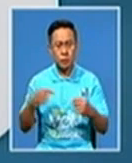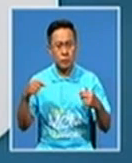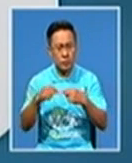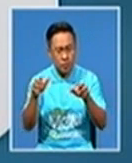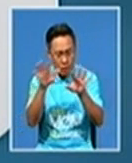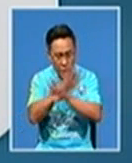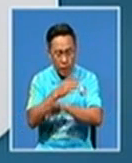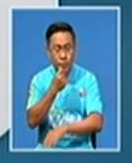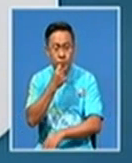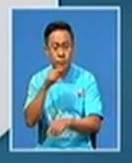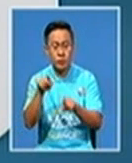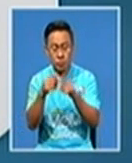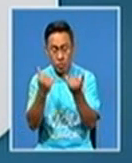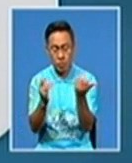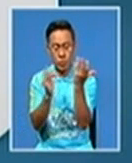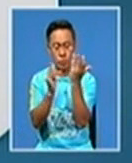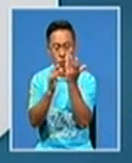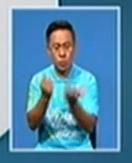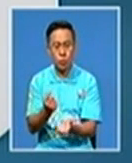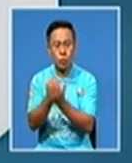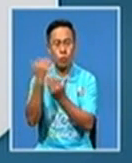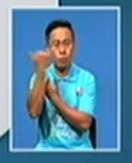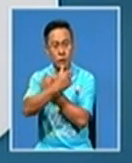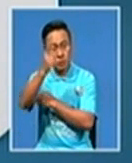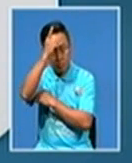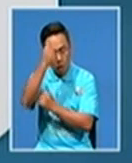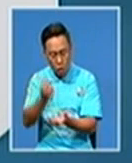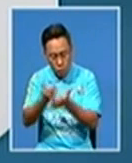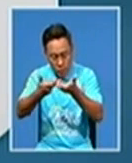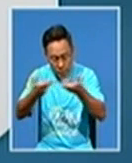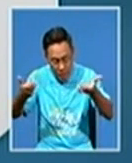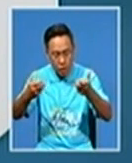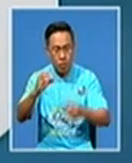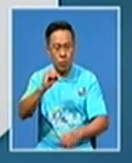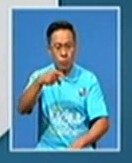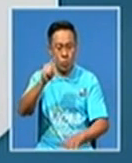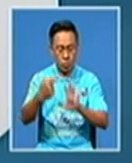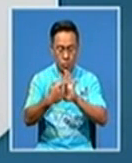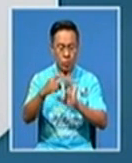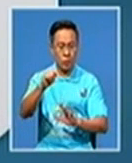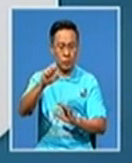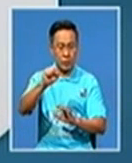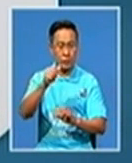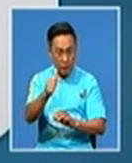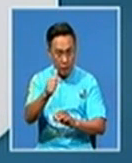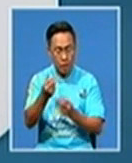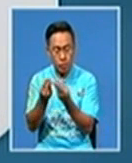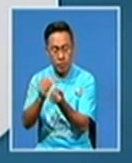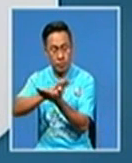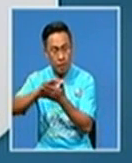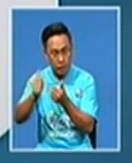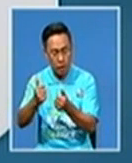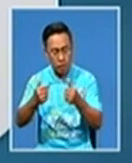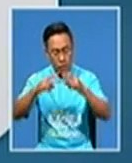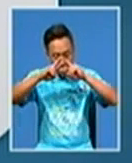ดี๋ยวนี้เรามีเทคโนโลยีสะอาดของเยอรมันสามารถทำเหมือนโพแทสแล้วสะอาดได้เหมือนเดิมข้างใต้ดินเนี่ยมีเท่าไหร่